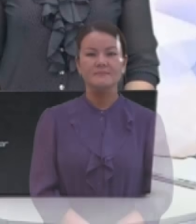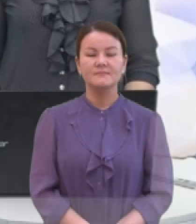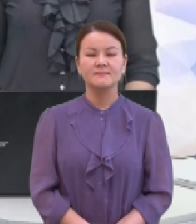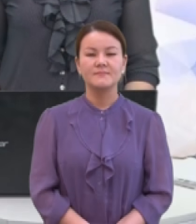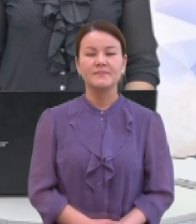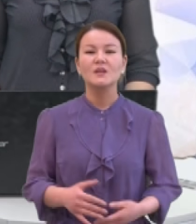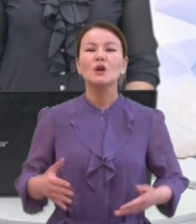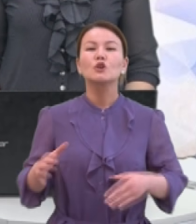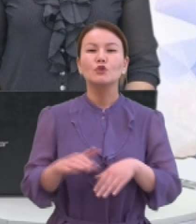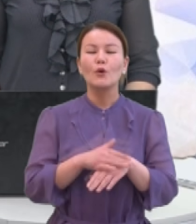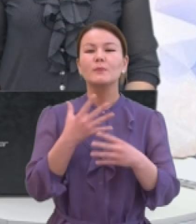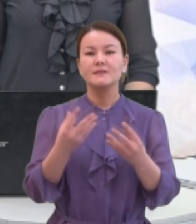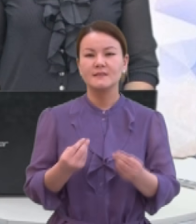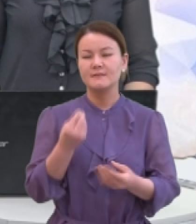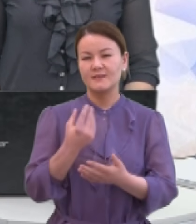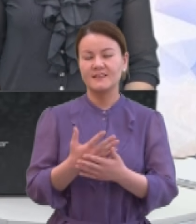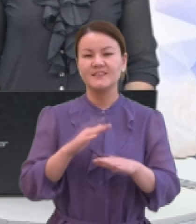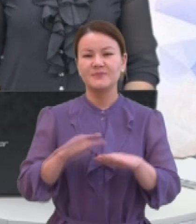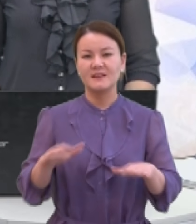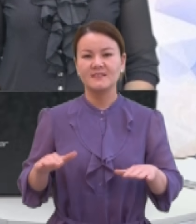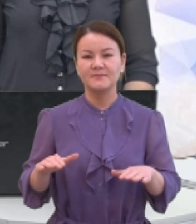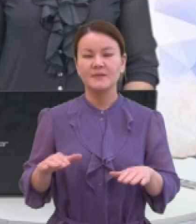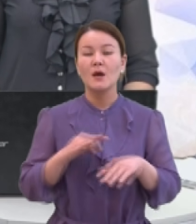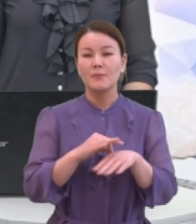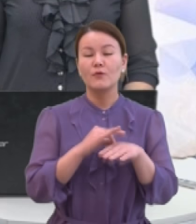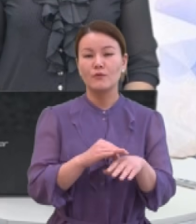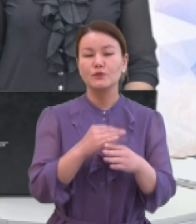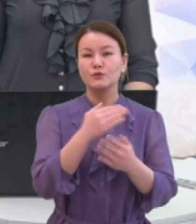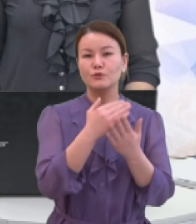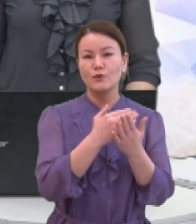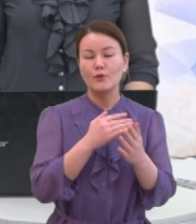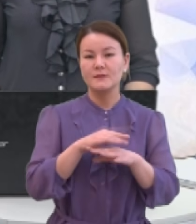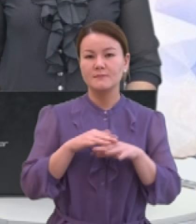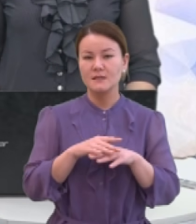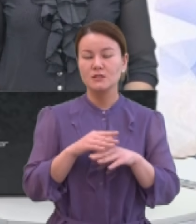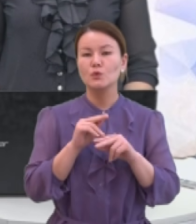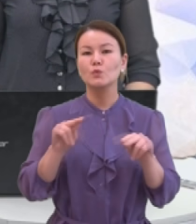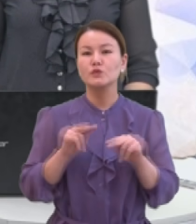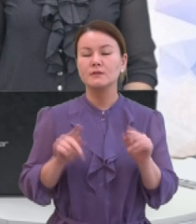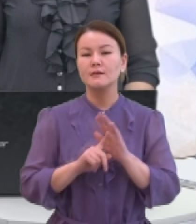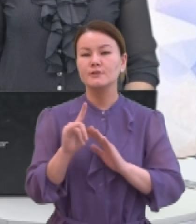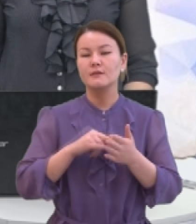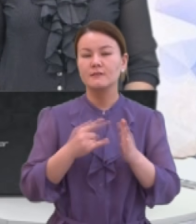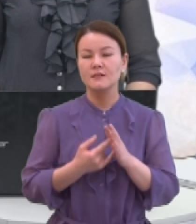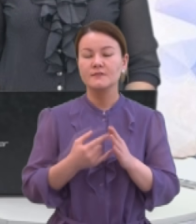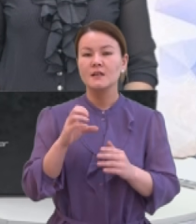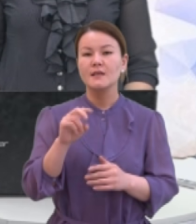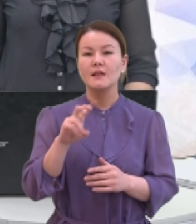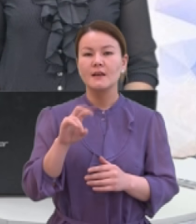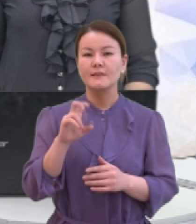добрый день дорогие ребята проводит урок математики учитель начальных классов волкова елена